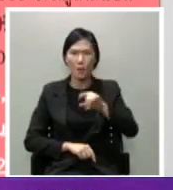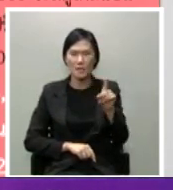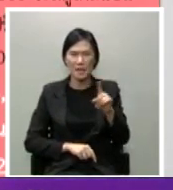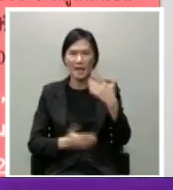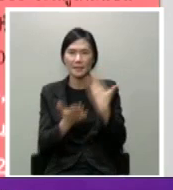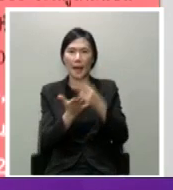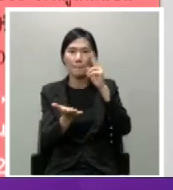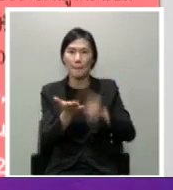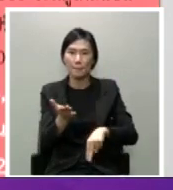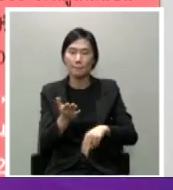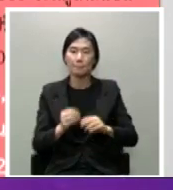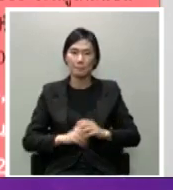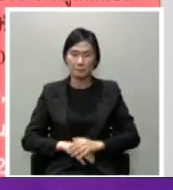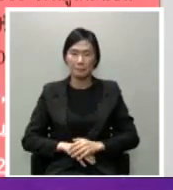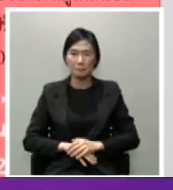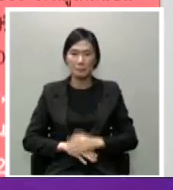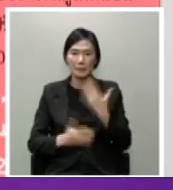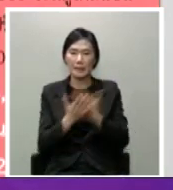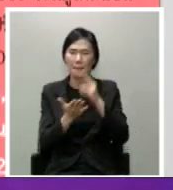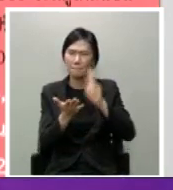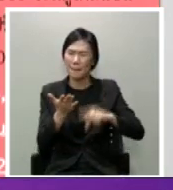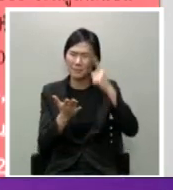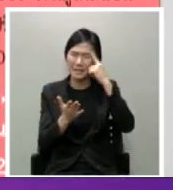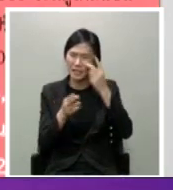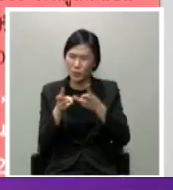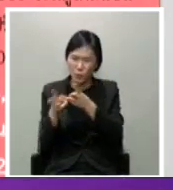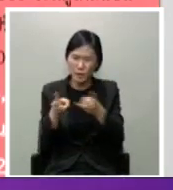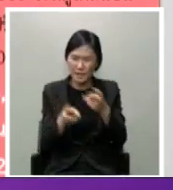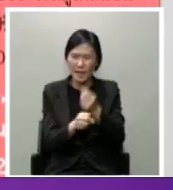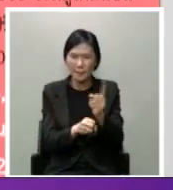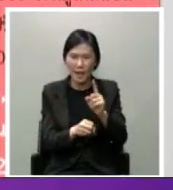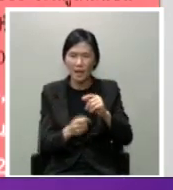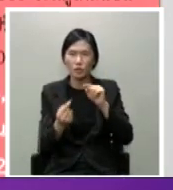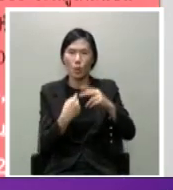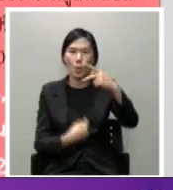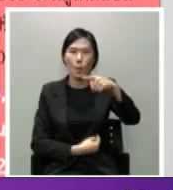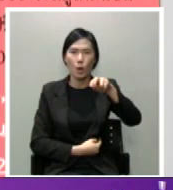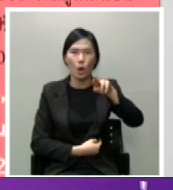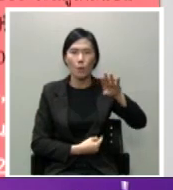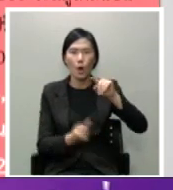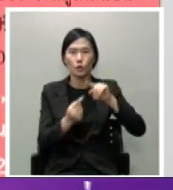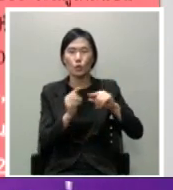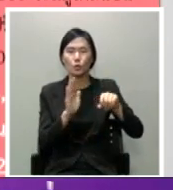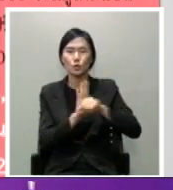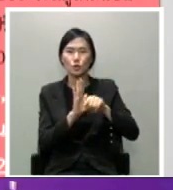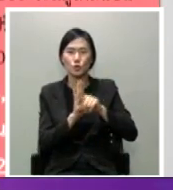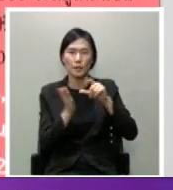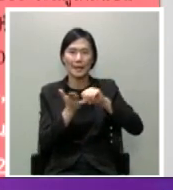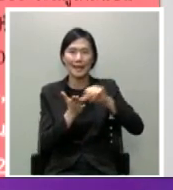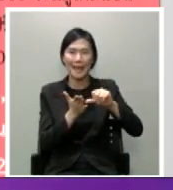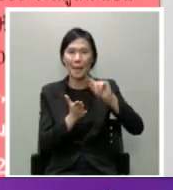าปรับแล้วค่าปรับนั้นคิดยังไงคิดจากพระราชบัญญัติศุลกากรที่แก้ไขใหม่เมื่อ